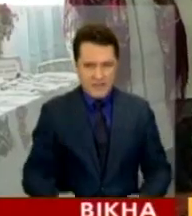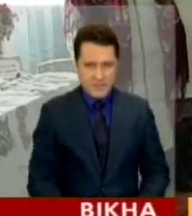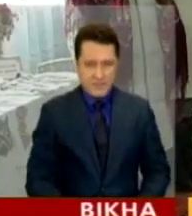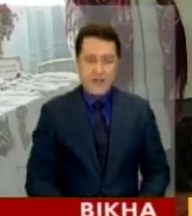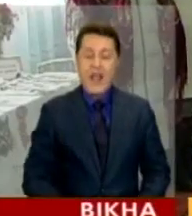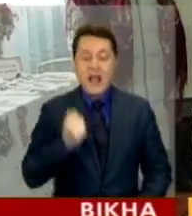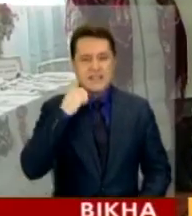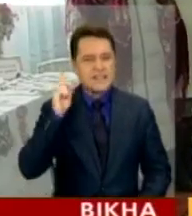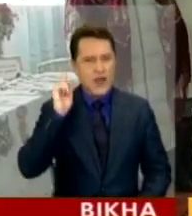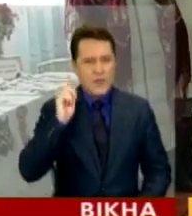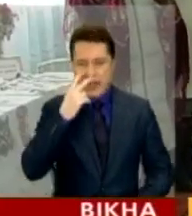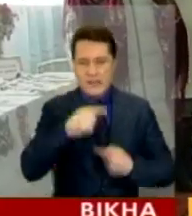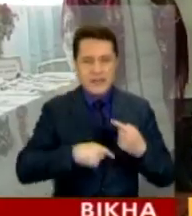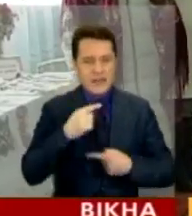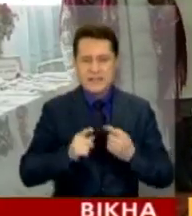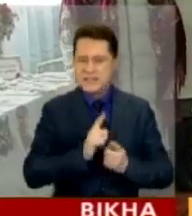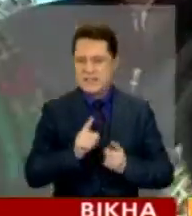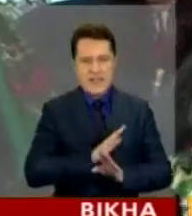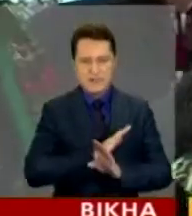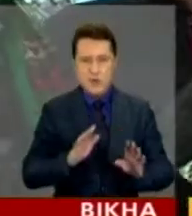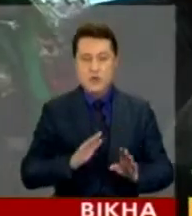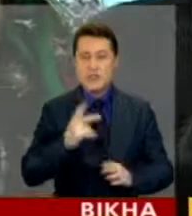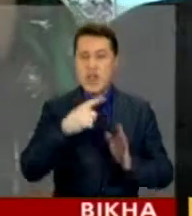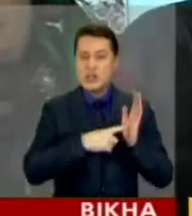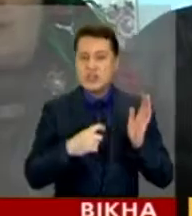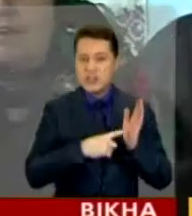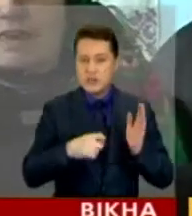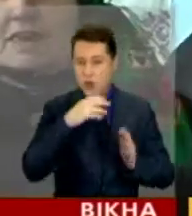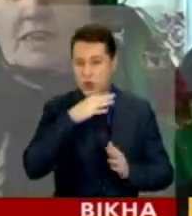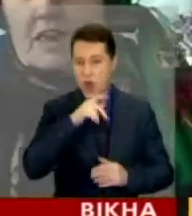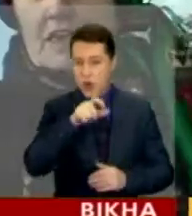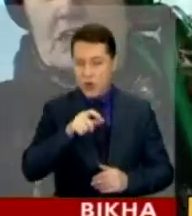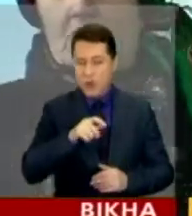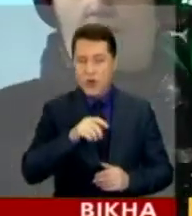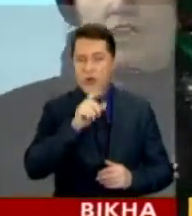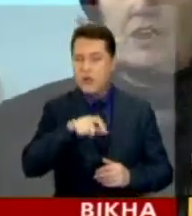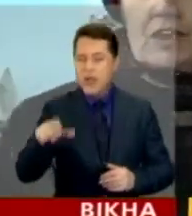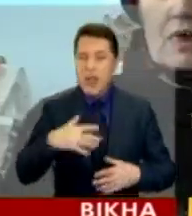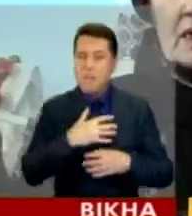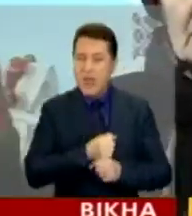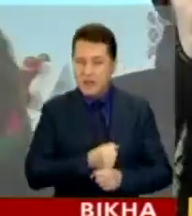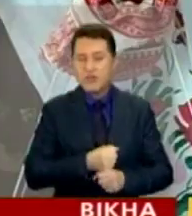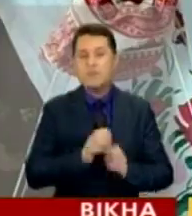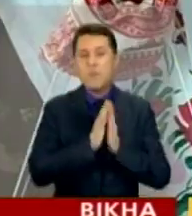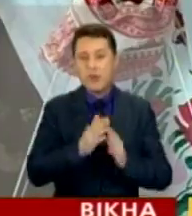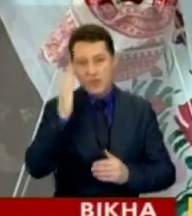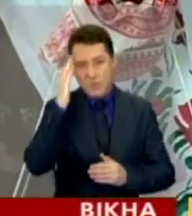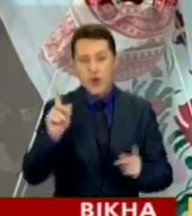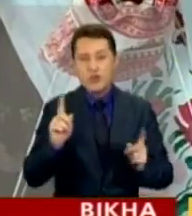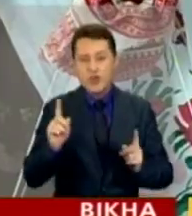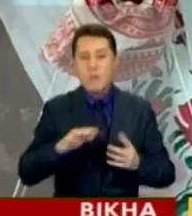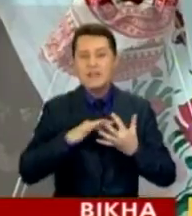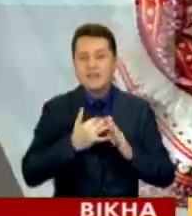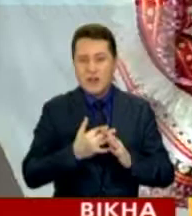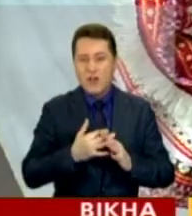традиції різдвянців не змінюються вже понад 600 років. Людей лише меншає. І селяни традиційно просять Бога, аби різдвяни